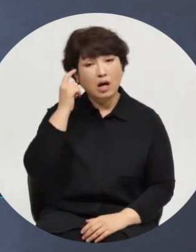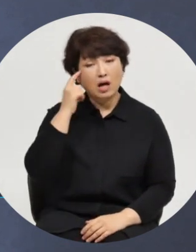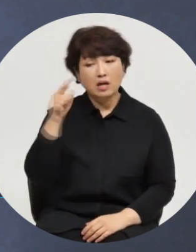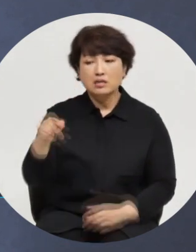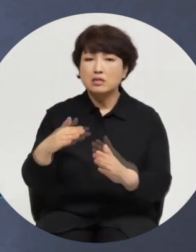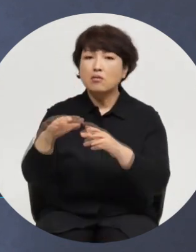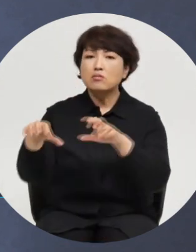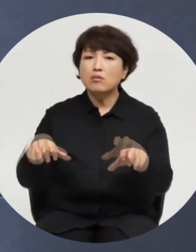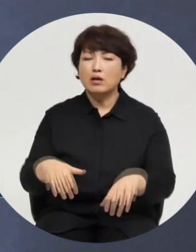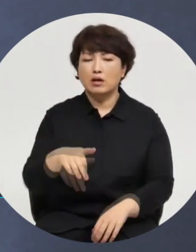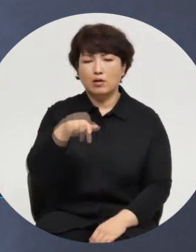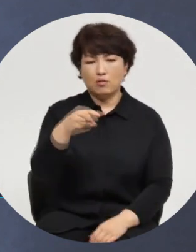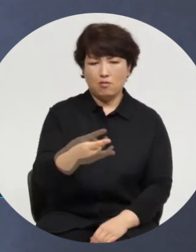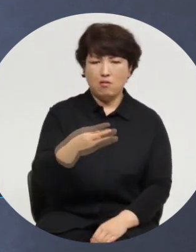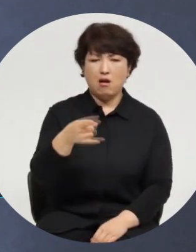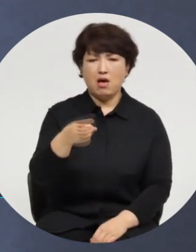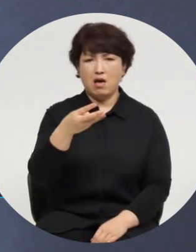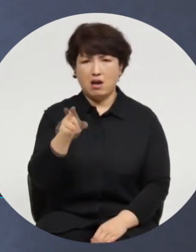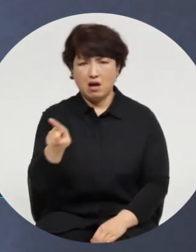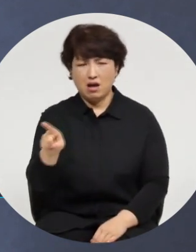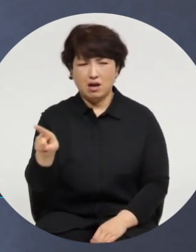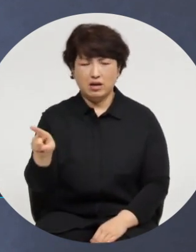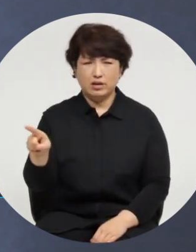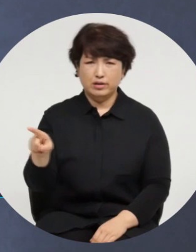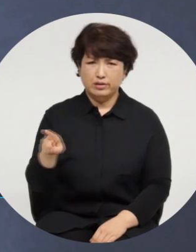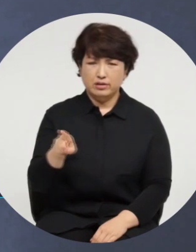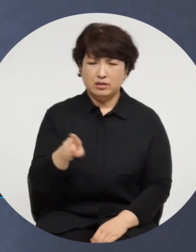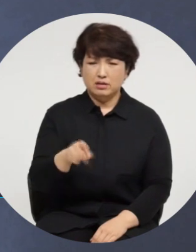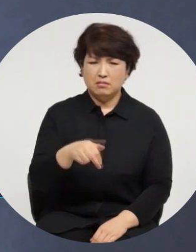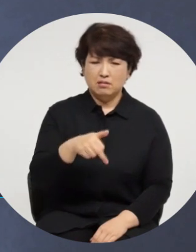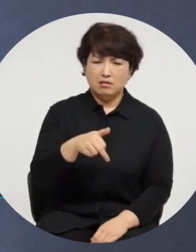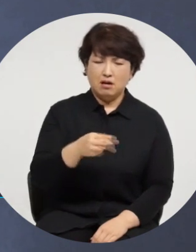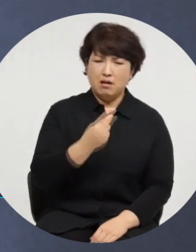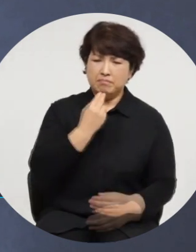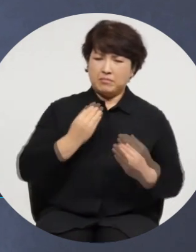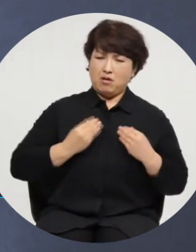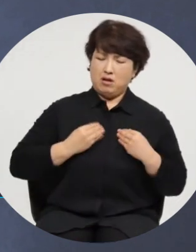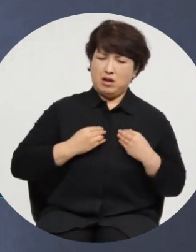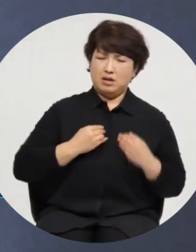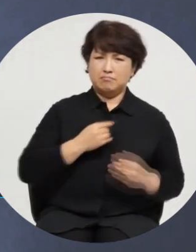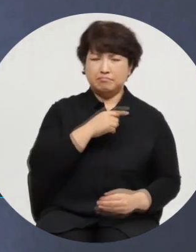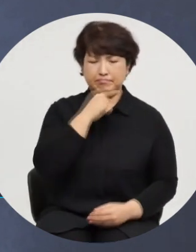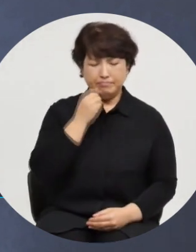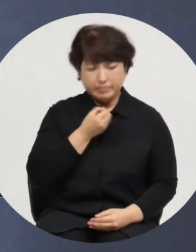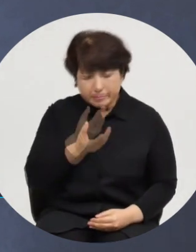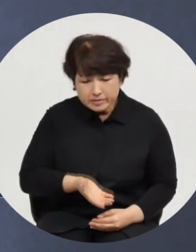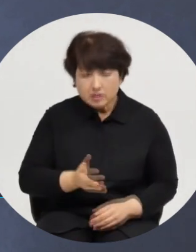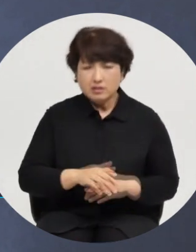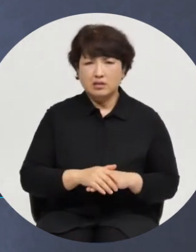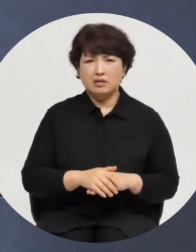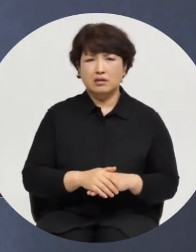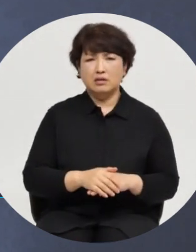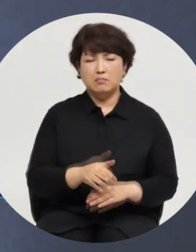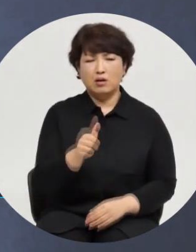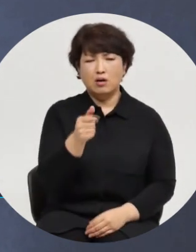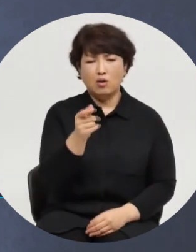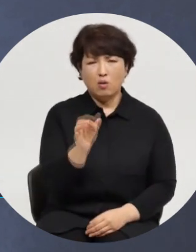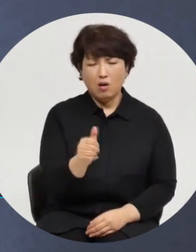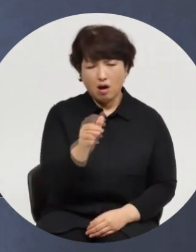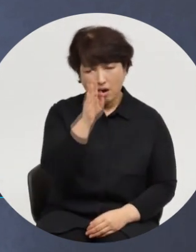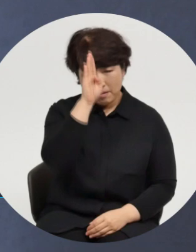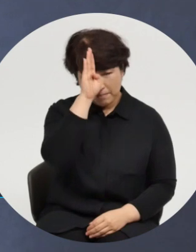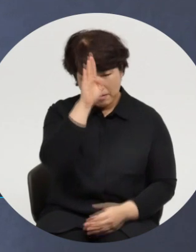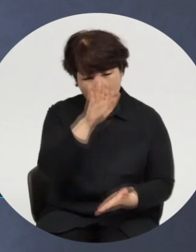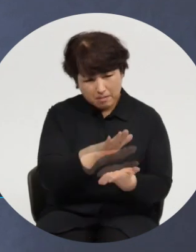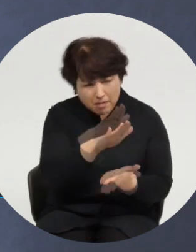왜 그럴까요 그 동네는 콜레라가 유행 해가 죽기도 하고 계획 때문에 죽기도 하고 흥 녘 때문에 죽기도 하고